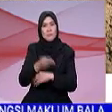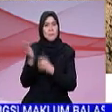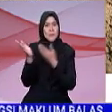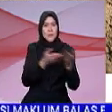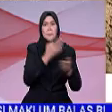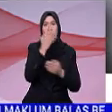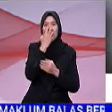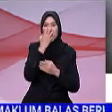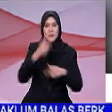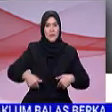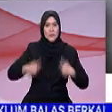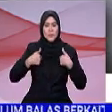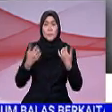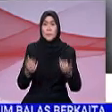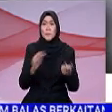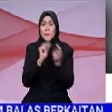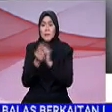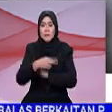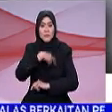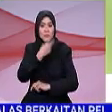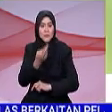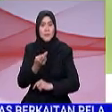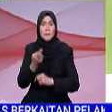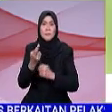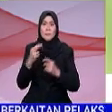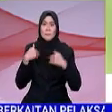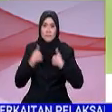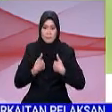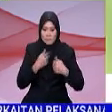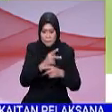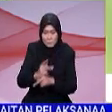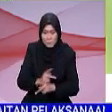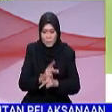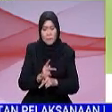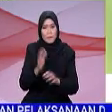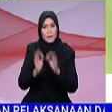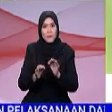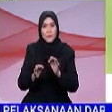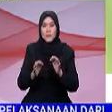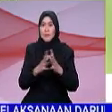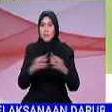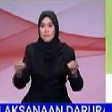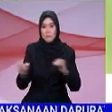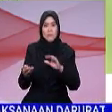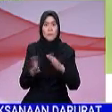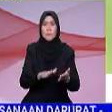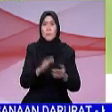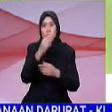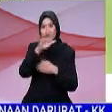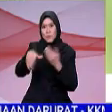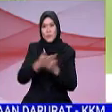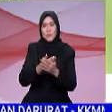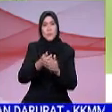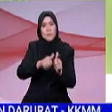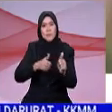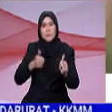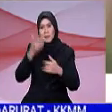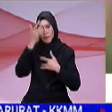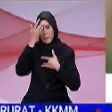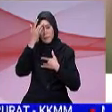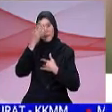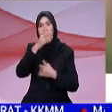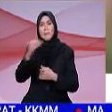keluar. Ganti rugi kepada pemilik ternakan akan diberikan sekiranya ternakan dihapuskan untuk tujuan pengendalian penyakit.